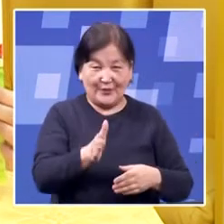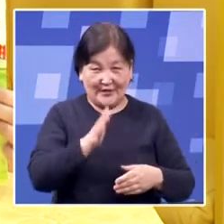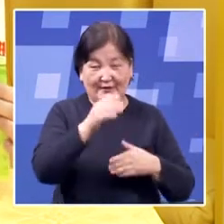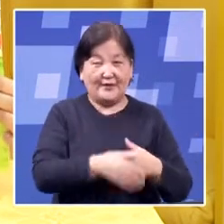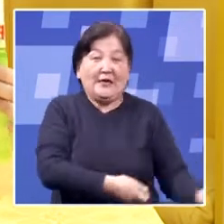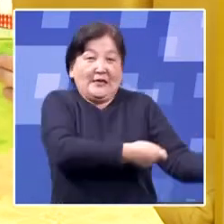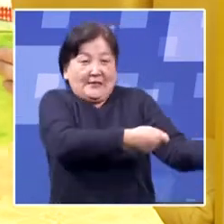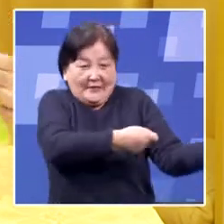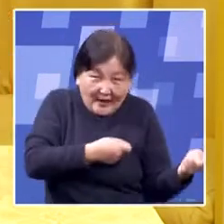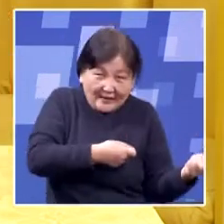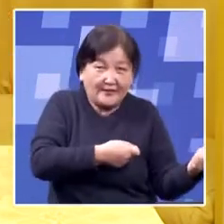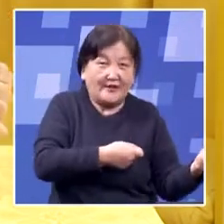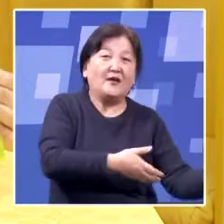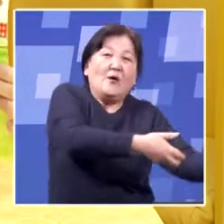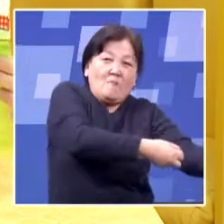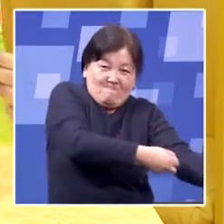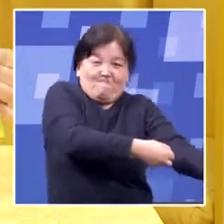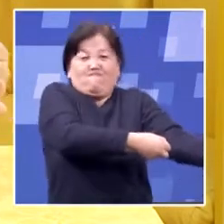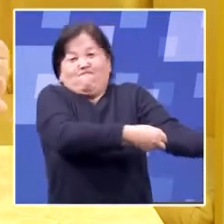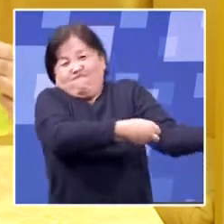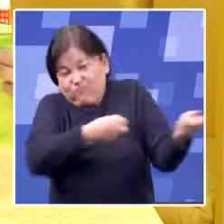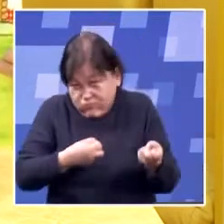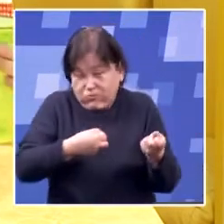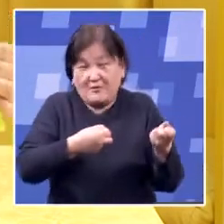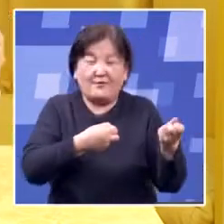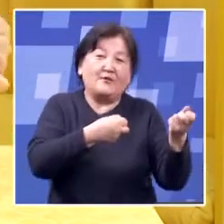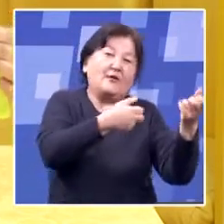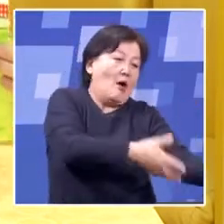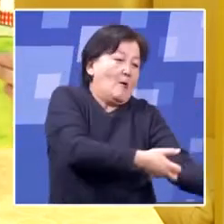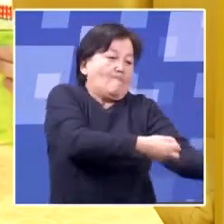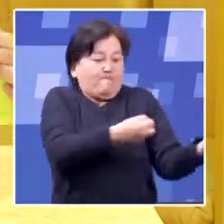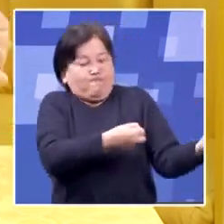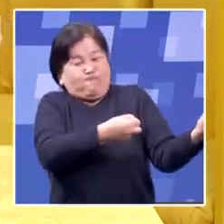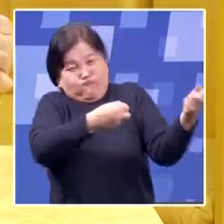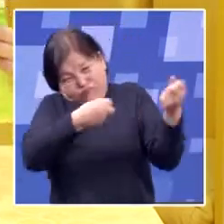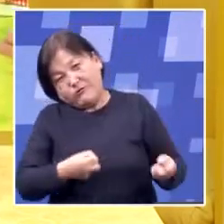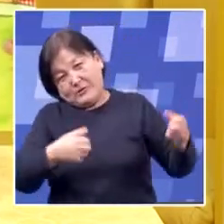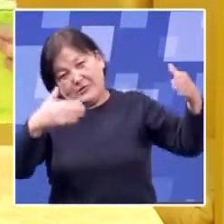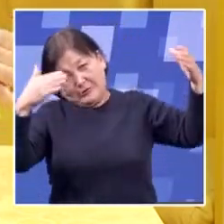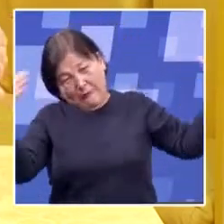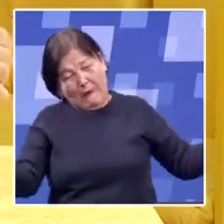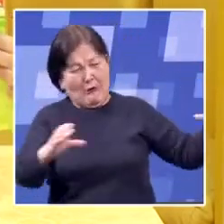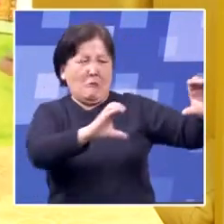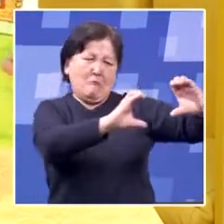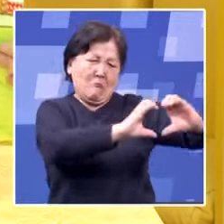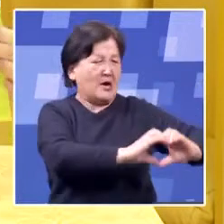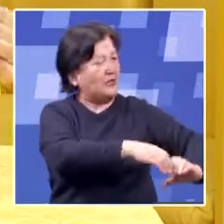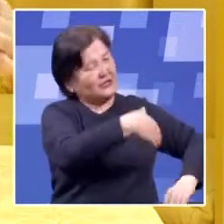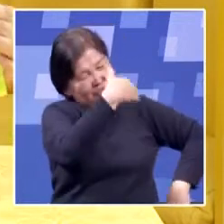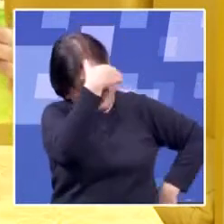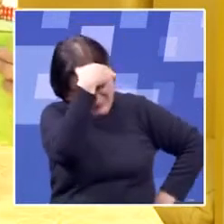дуулъя. Татти татти хүчлээ хүчлээ